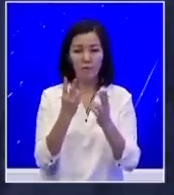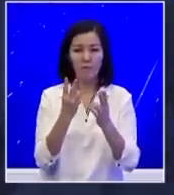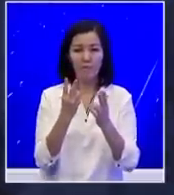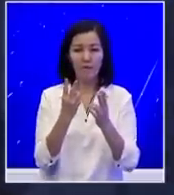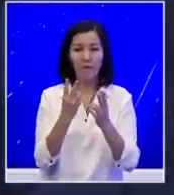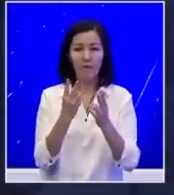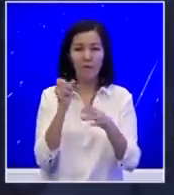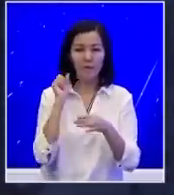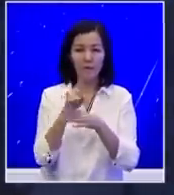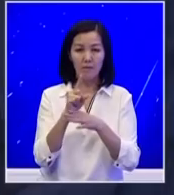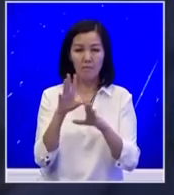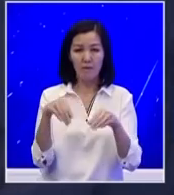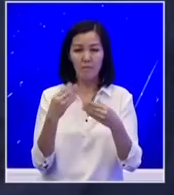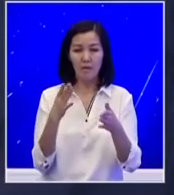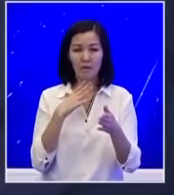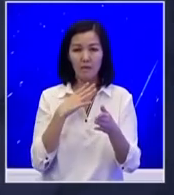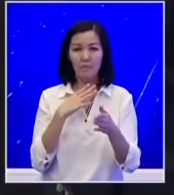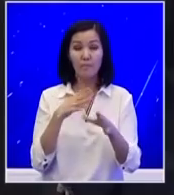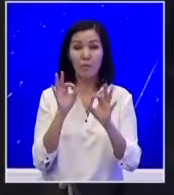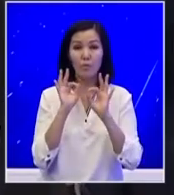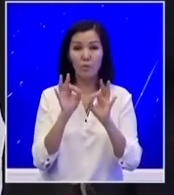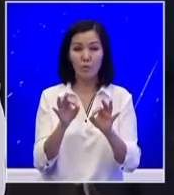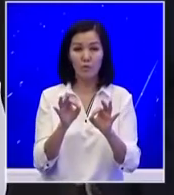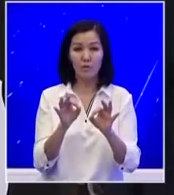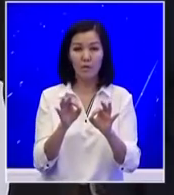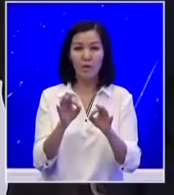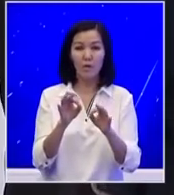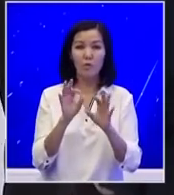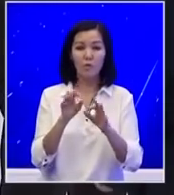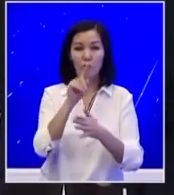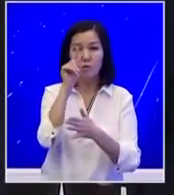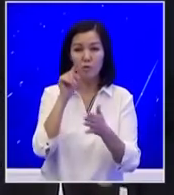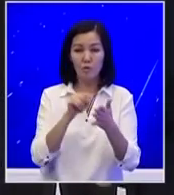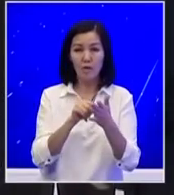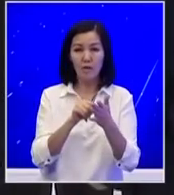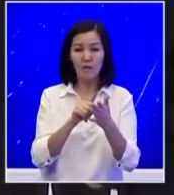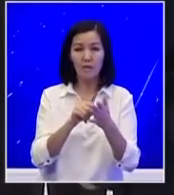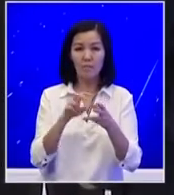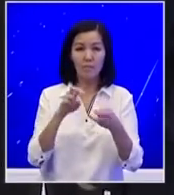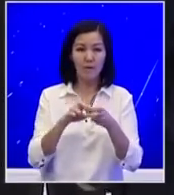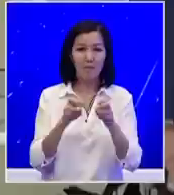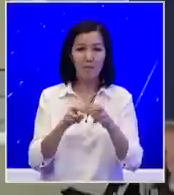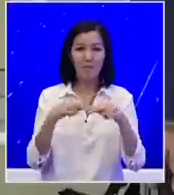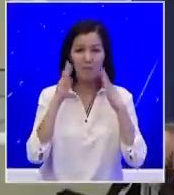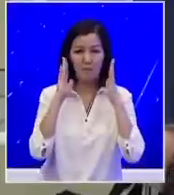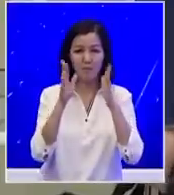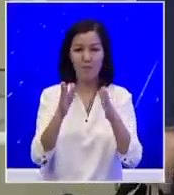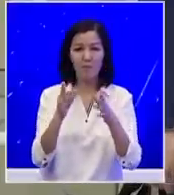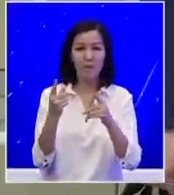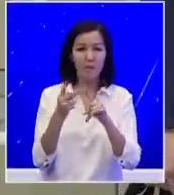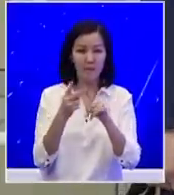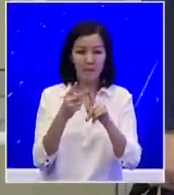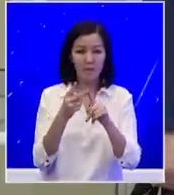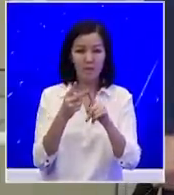бердім. Бұл өте орынды мәселе, орынды сұрақ. Сондықтан бұл мәселеге біз мән береміз. Біріншіден,